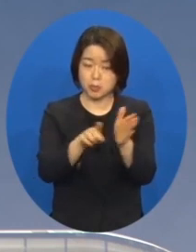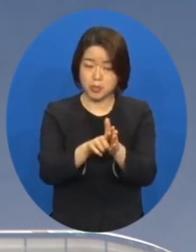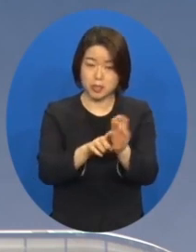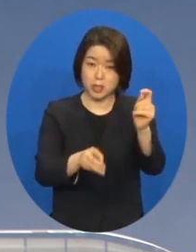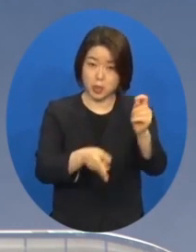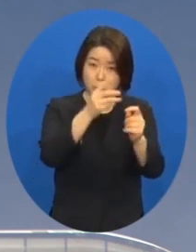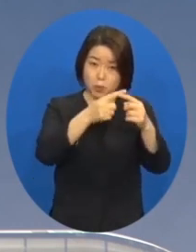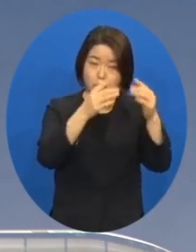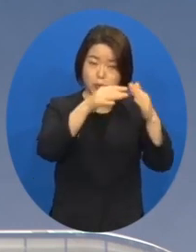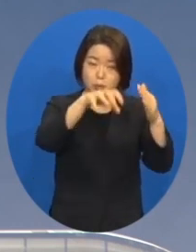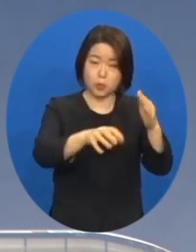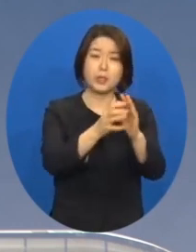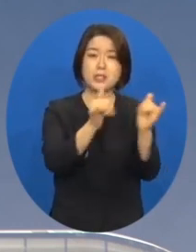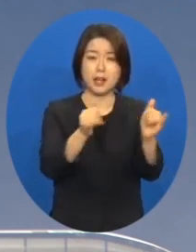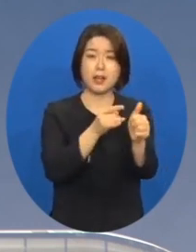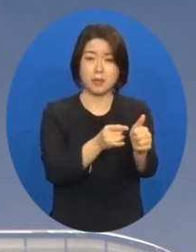교인들에게,